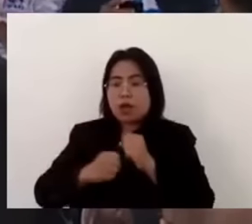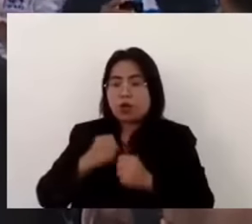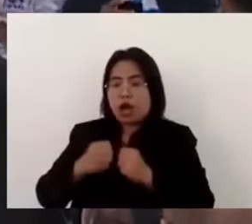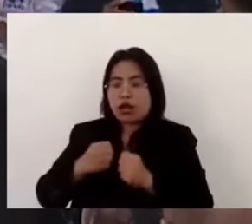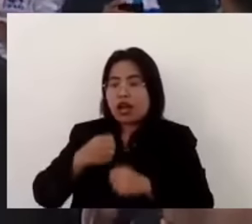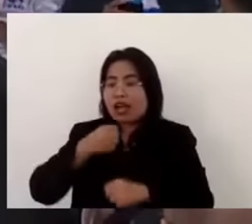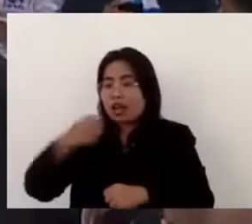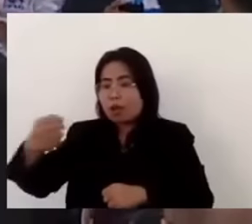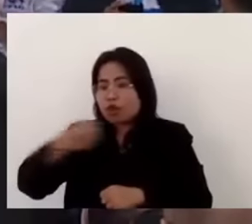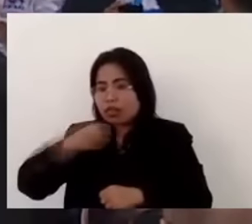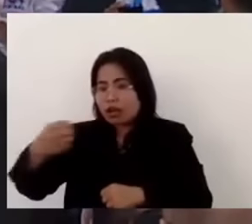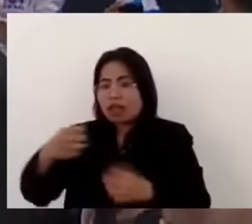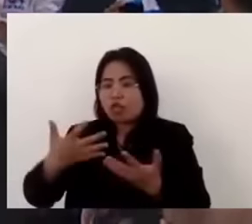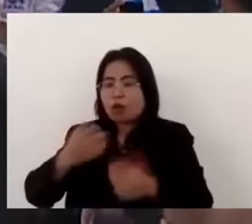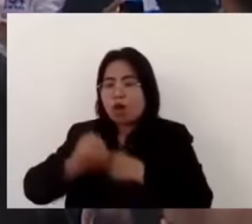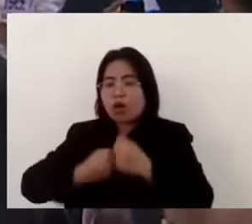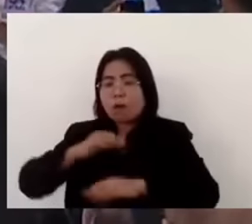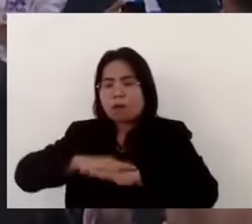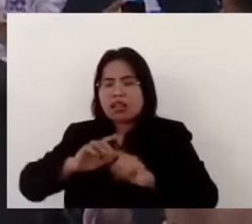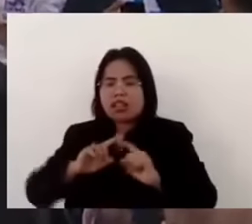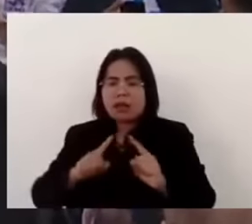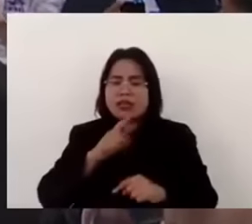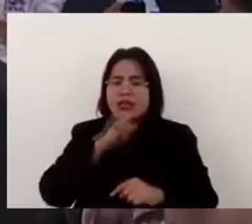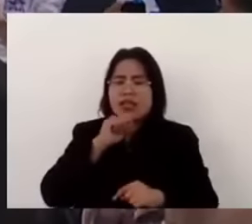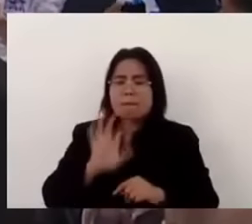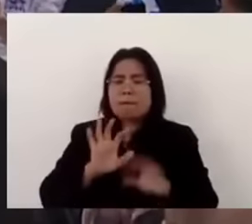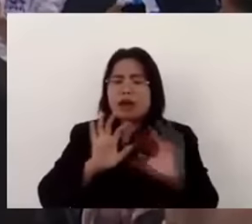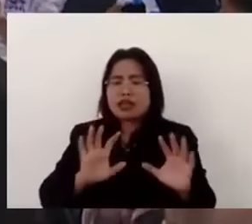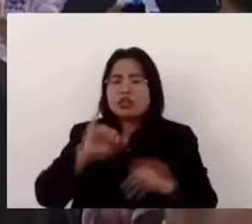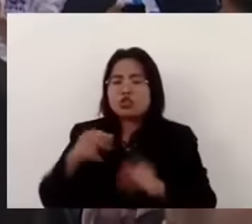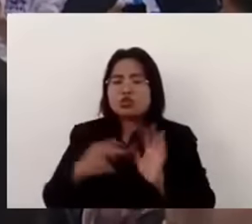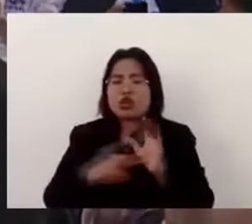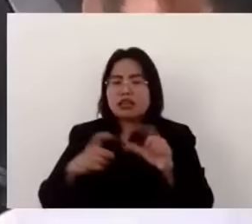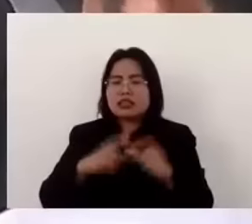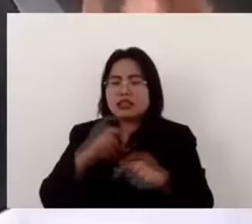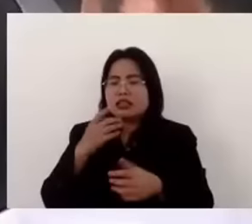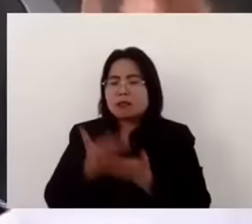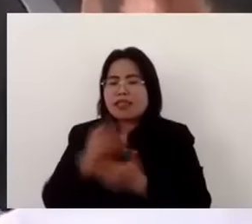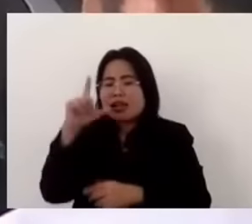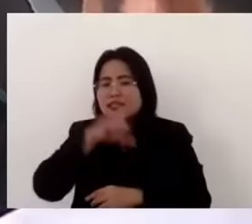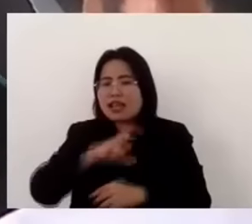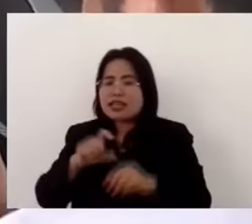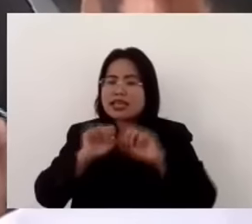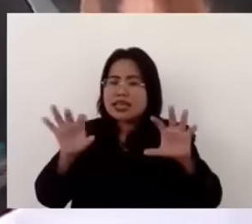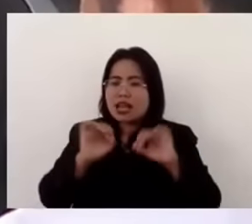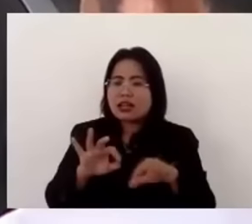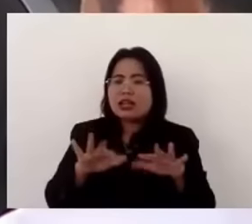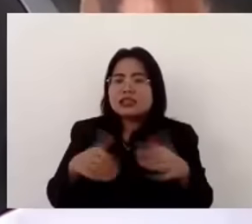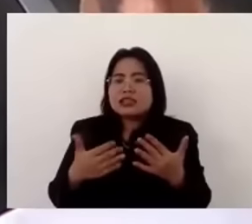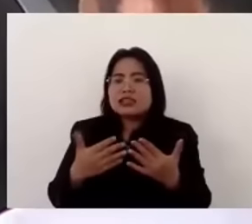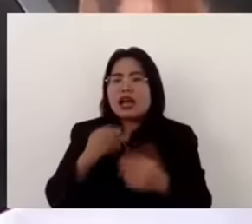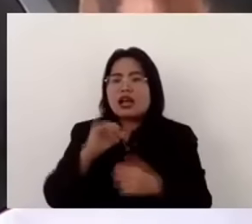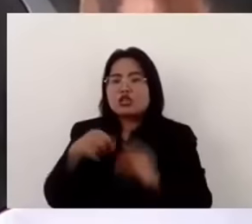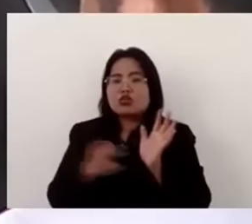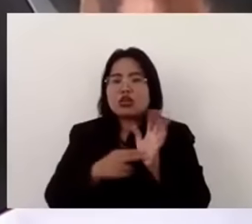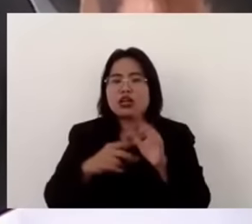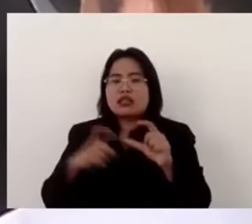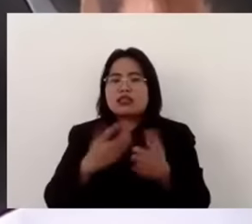melakukan pemberitaan tapi banyak banget jurnalis yang disuruh Mencari iklan dan sebagainya sehingga banyak banget jurnalis yang harus disuruh